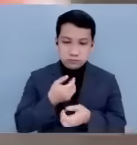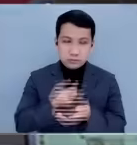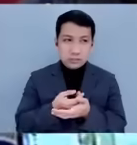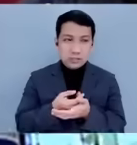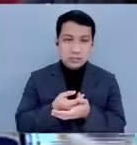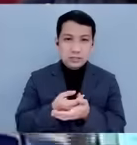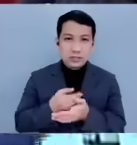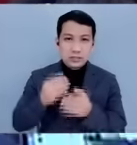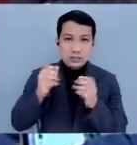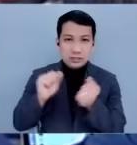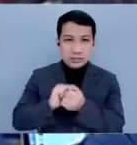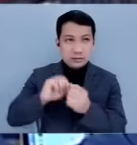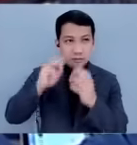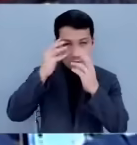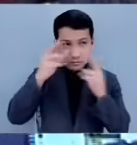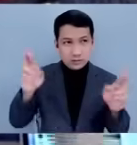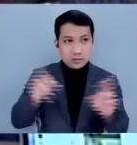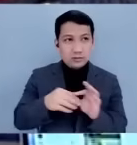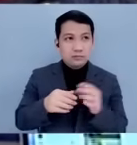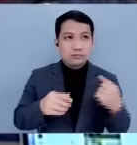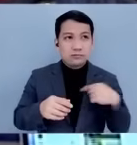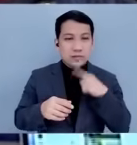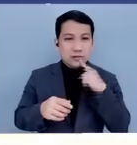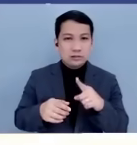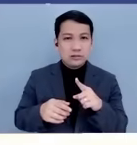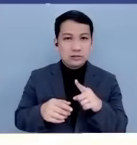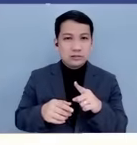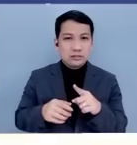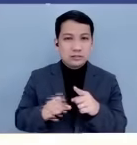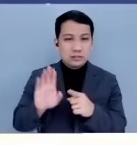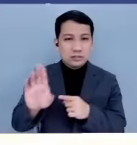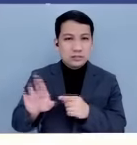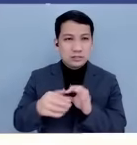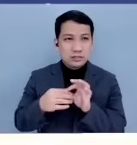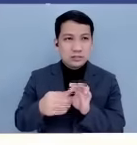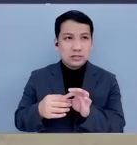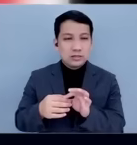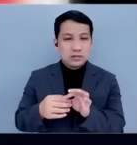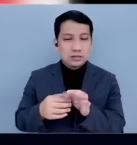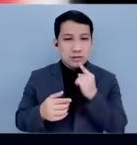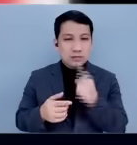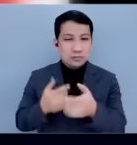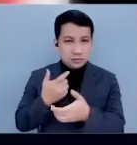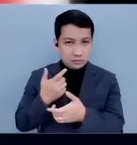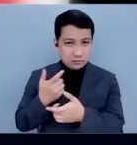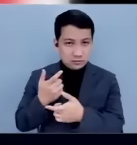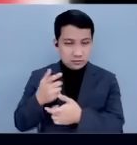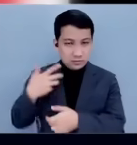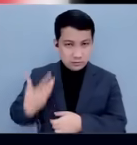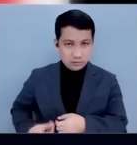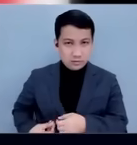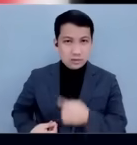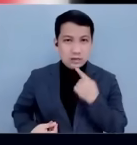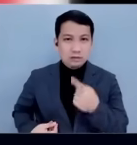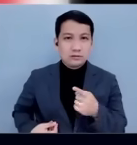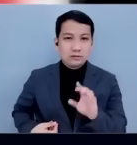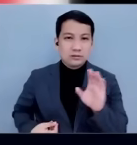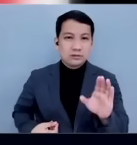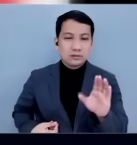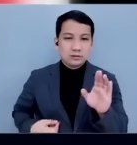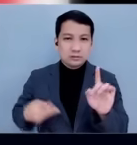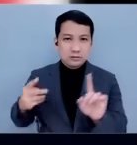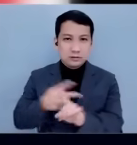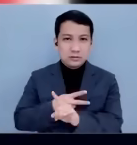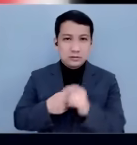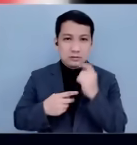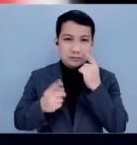Mayor. Ayon kay Ejercito, na-refer na sa Senate Blue Ribbon Committee ang umano'y katiwalian. May mga kausap na rin daw silang mga biktima ng umano'y